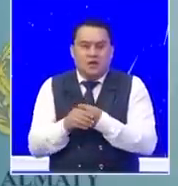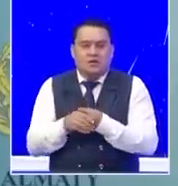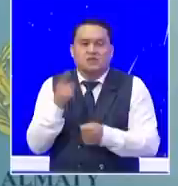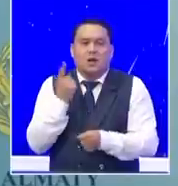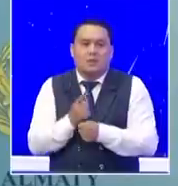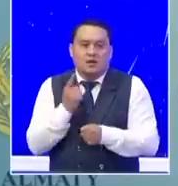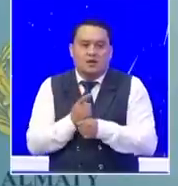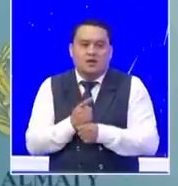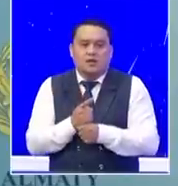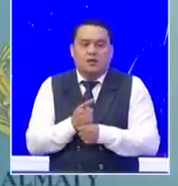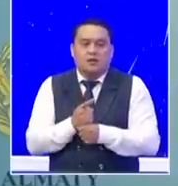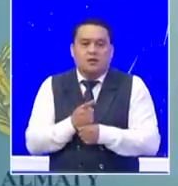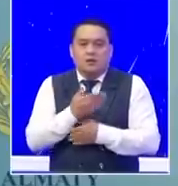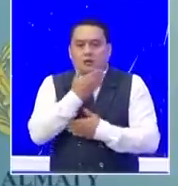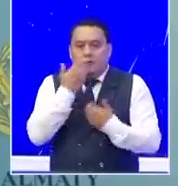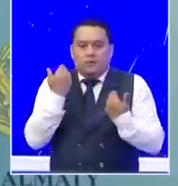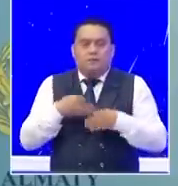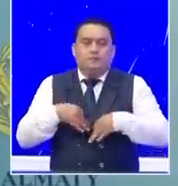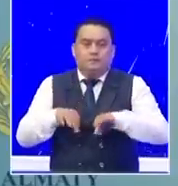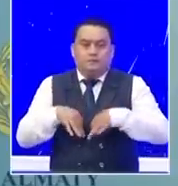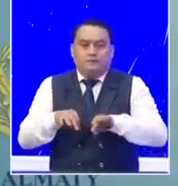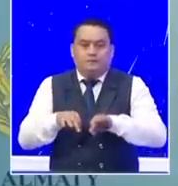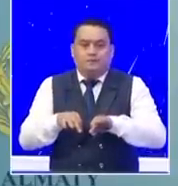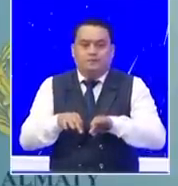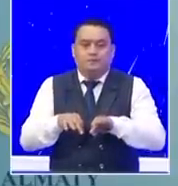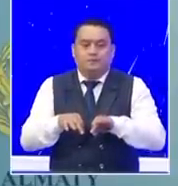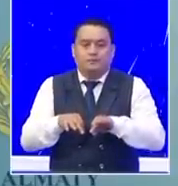запрет не действует на транспорт, направляющийся на